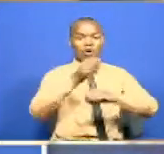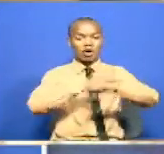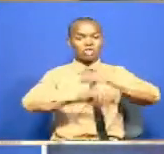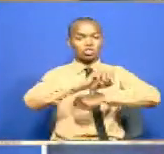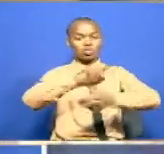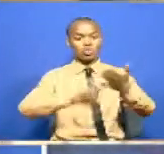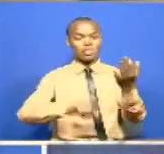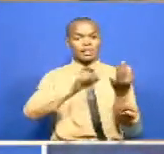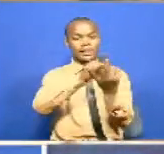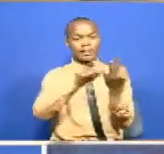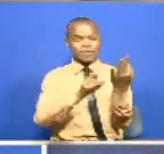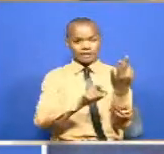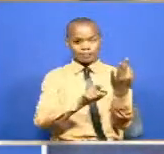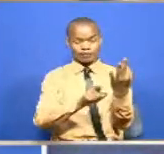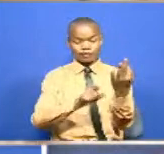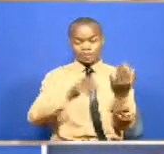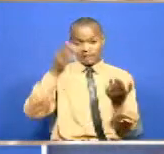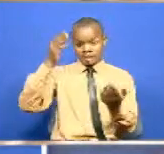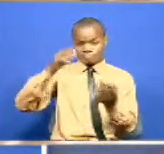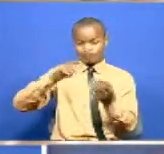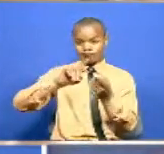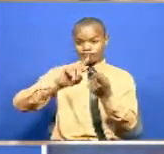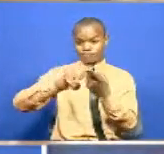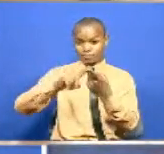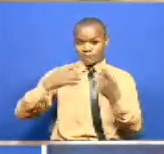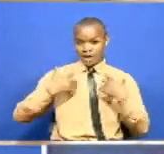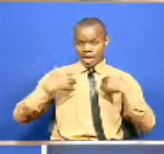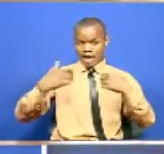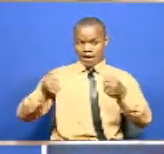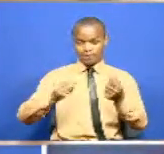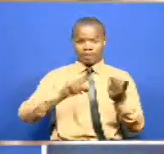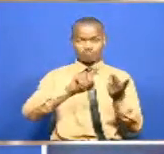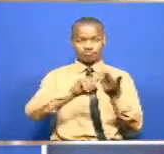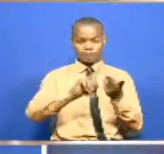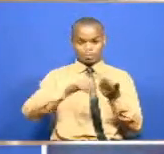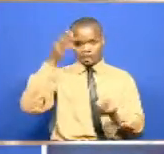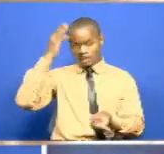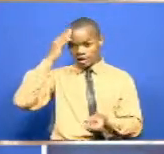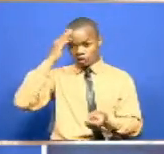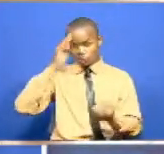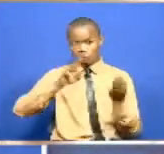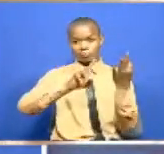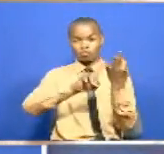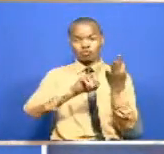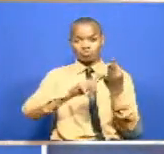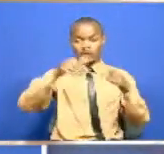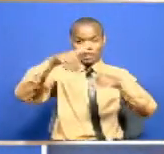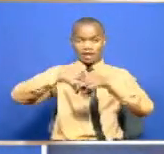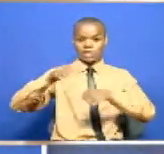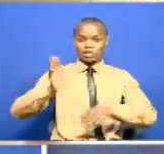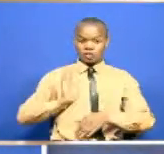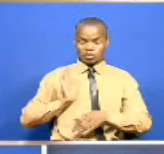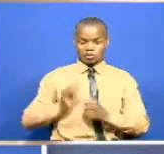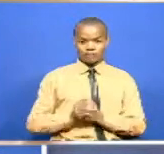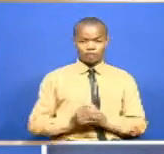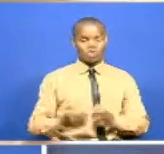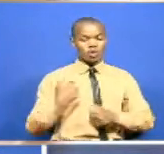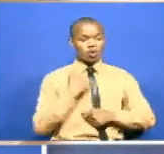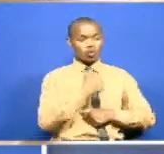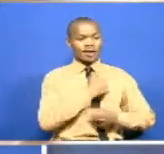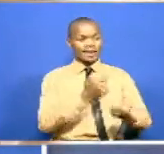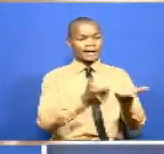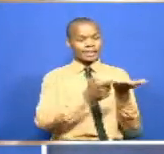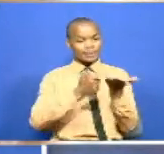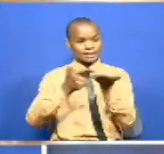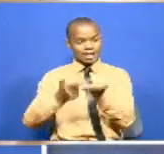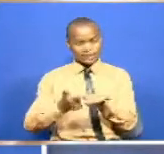Interior, Health and Education, we are auditing the process of the last 2 weeks. And